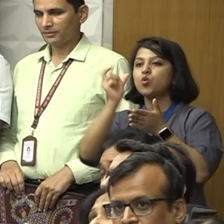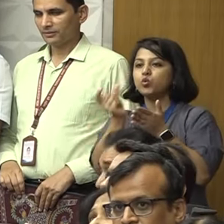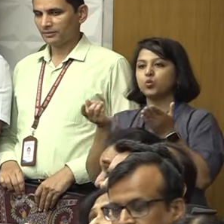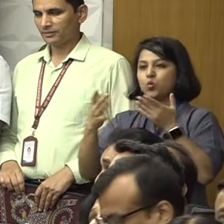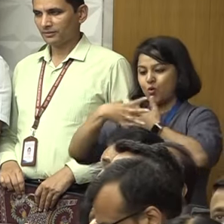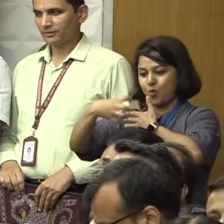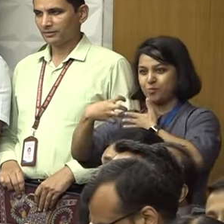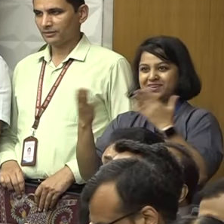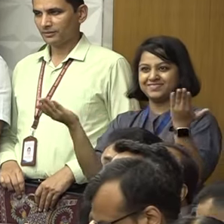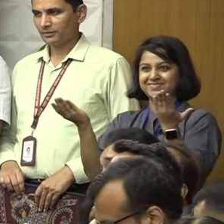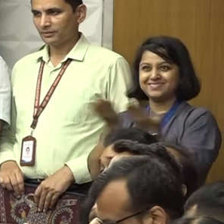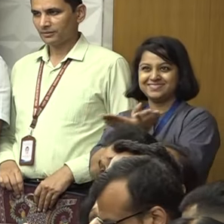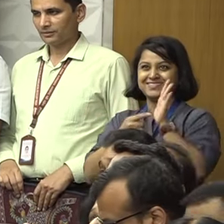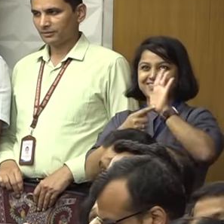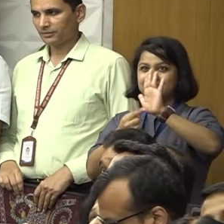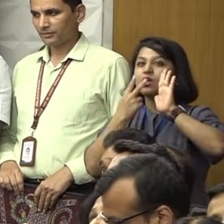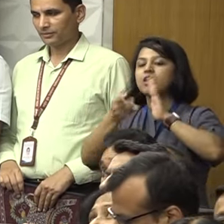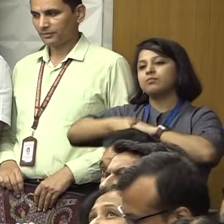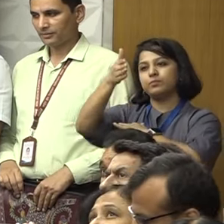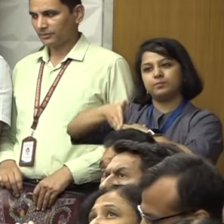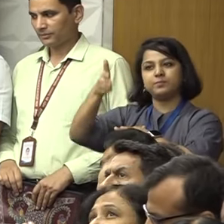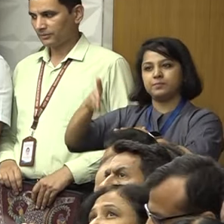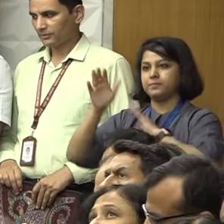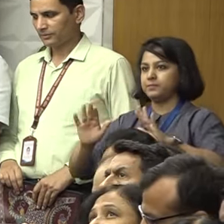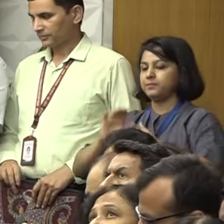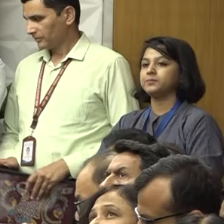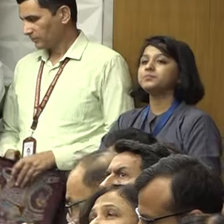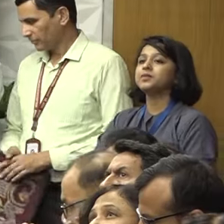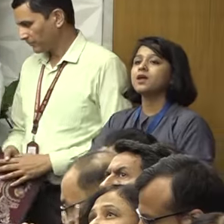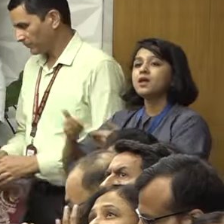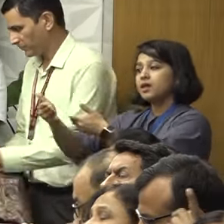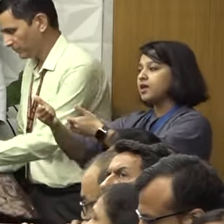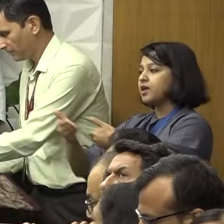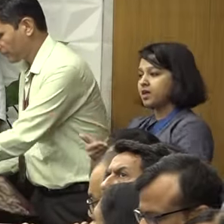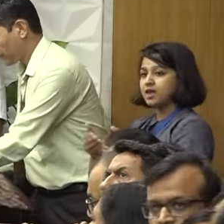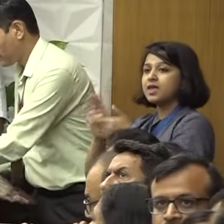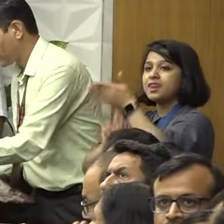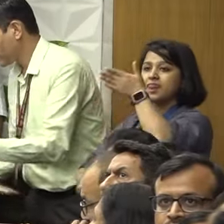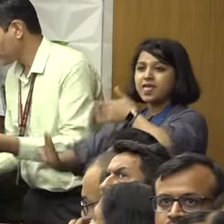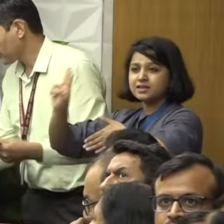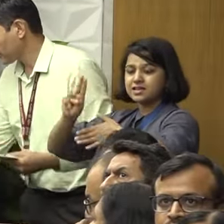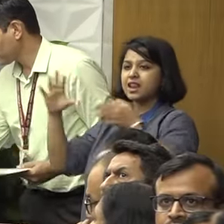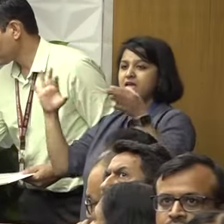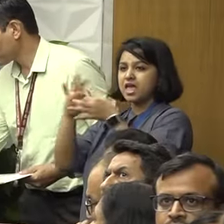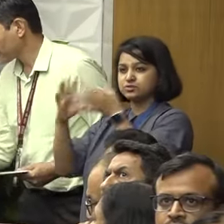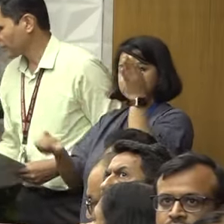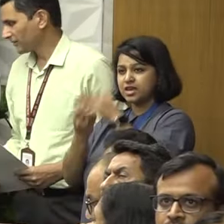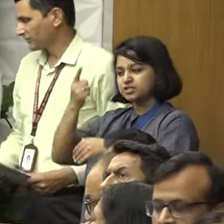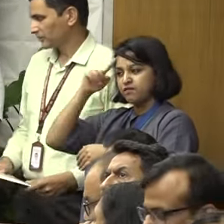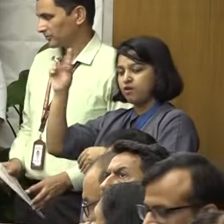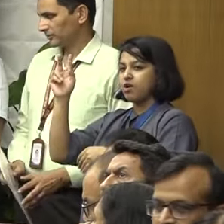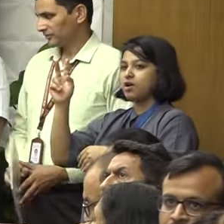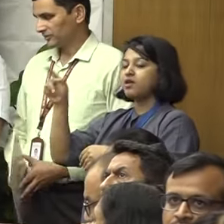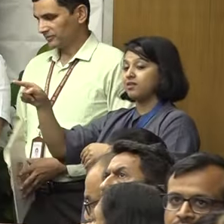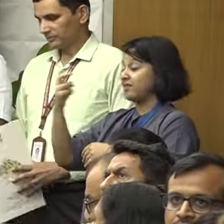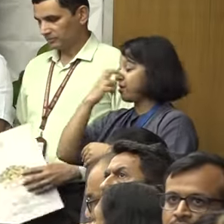तथा बहुत बहुत बधाई इस समझौता ज्ञापन के लिए। आमंत्रण देना चाहेंगे नेशनल एसोसिएशन ऑफ ब्लाइंड दिल्ली के